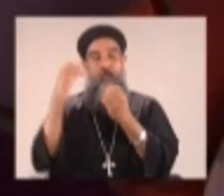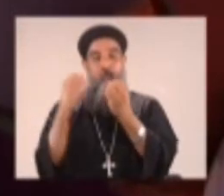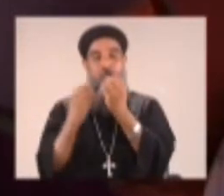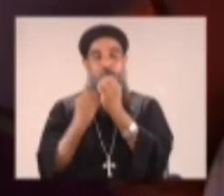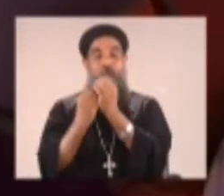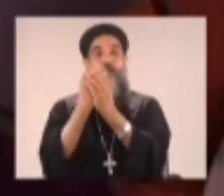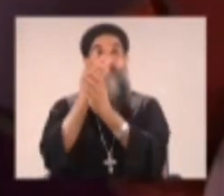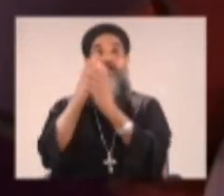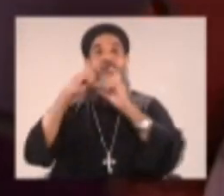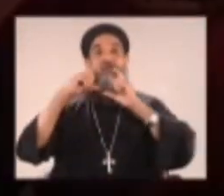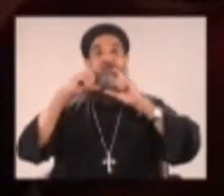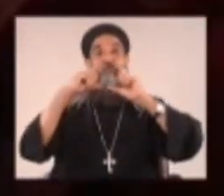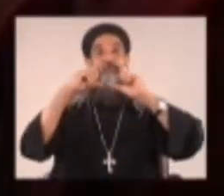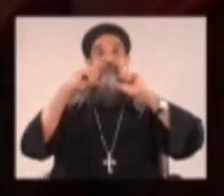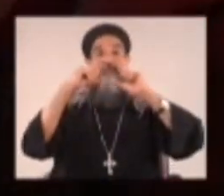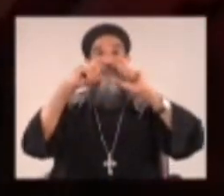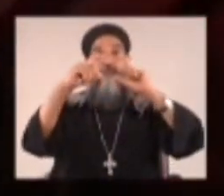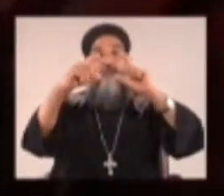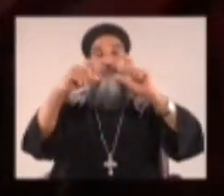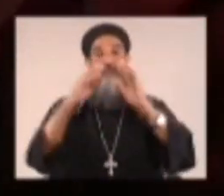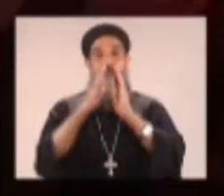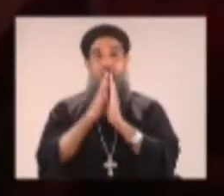عايز حاجة؟